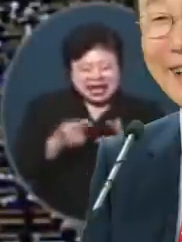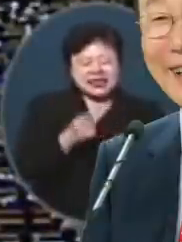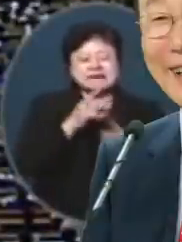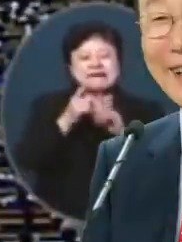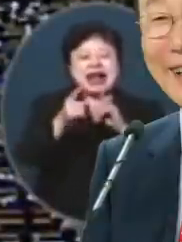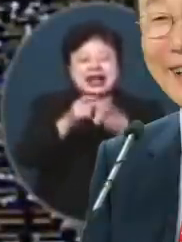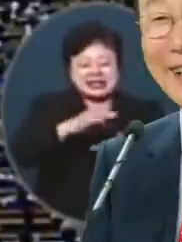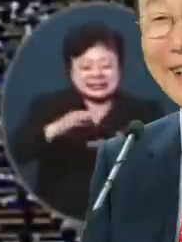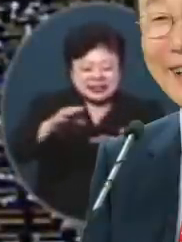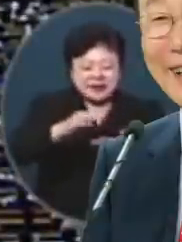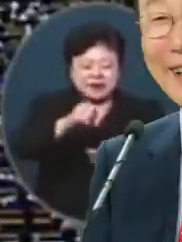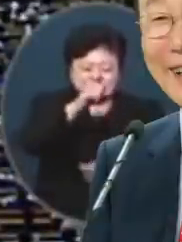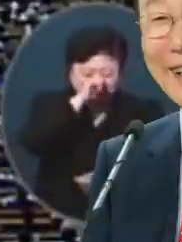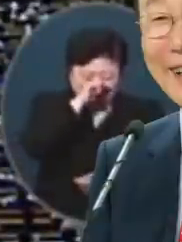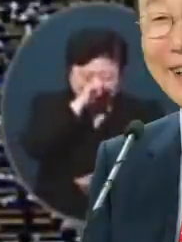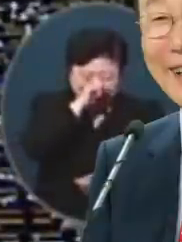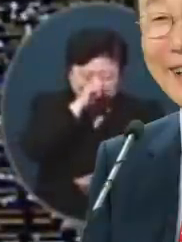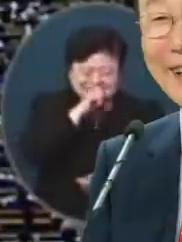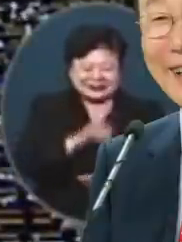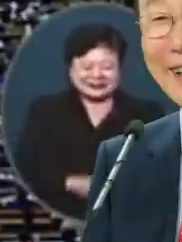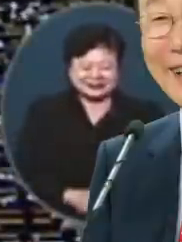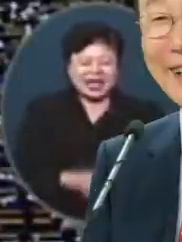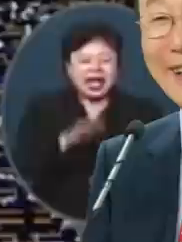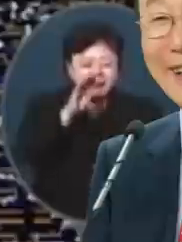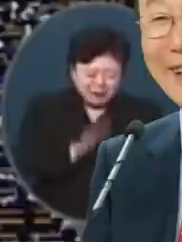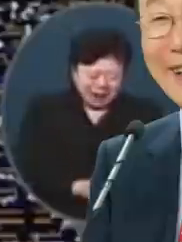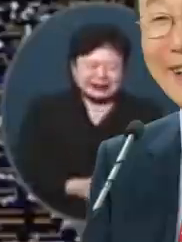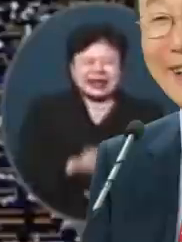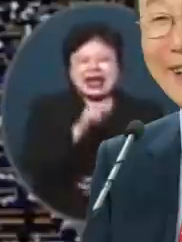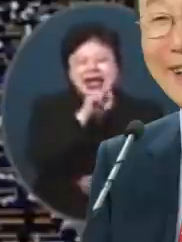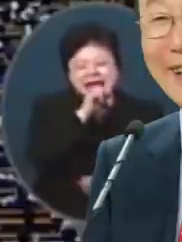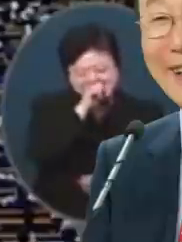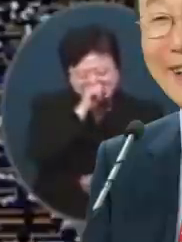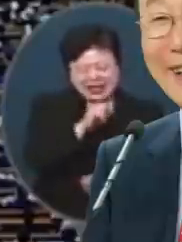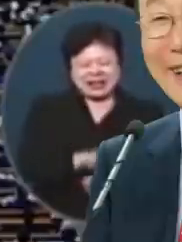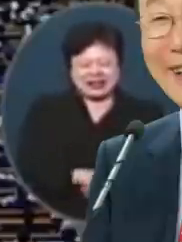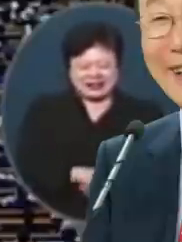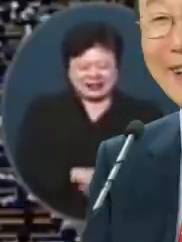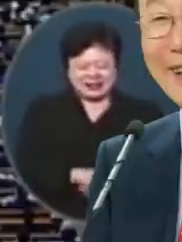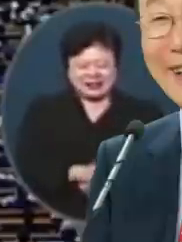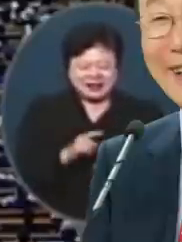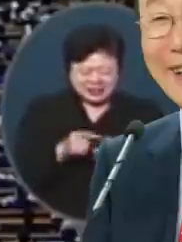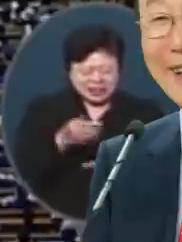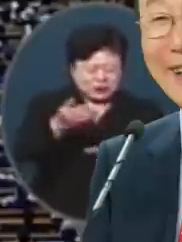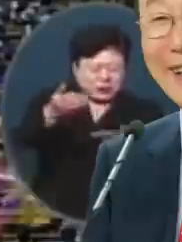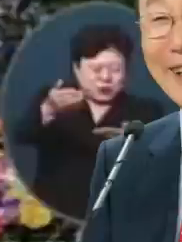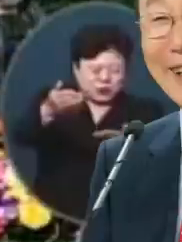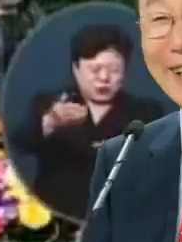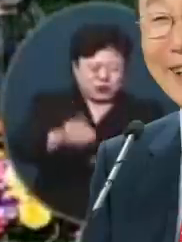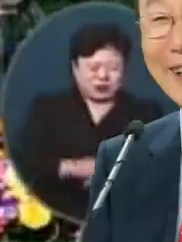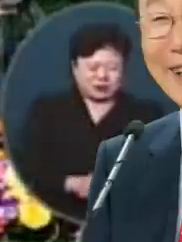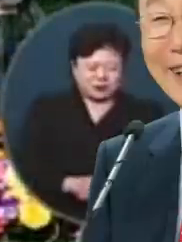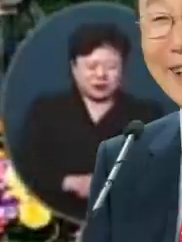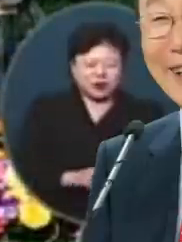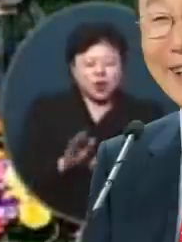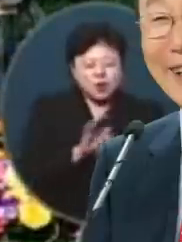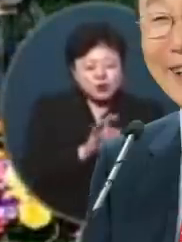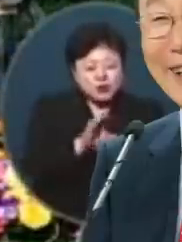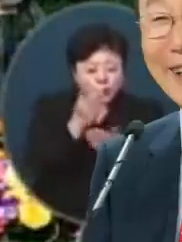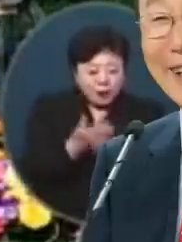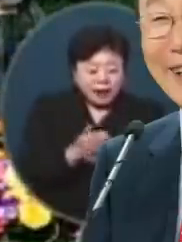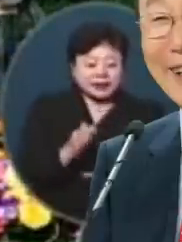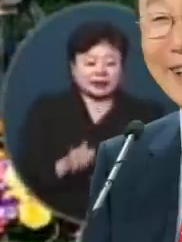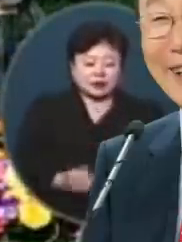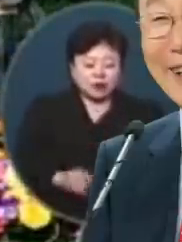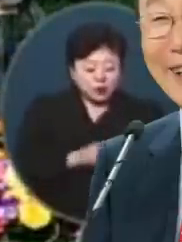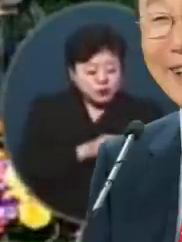이렇게 공감하여 맞장구를 쳐주면 부부는 물론 어른아이 할 것 없이 큰 위로의 힘을